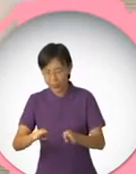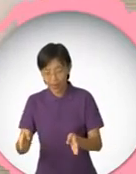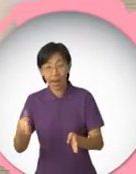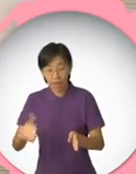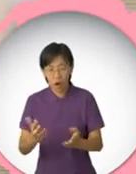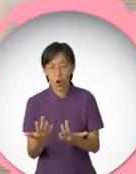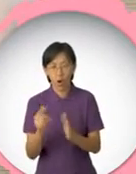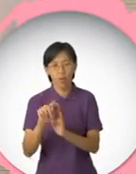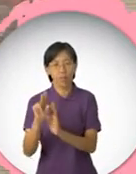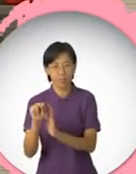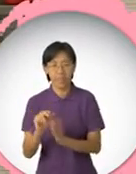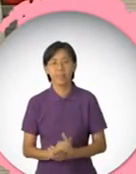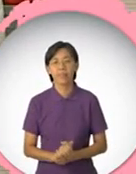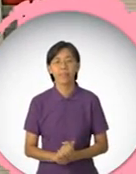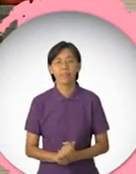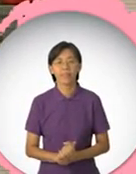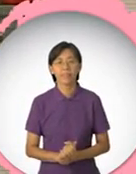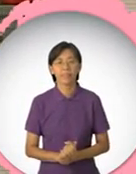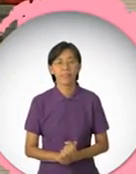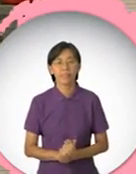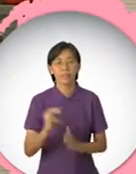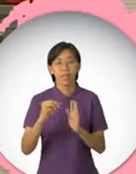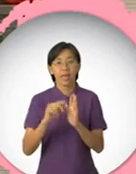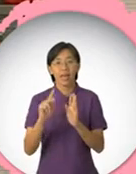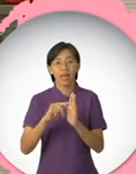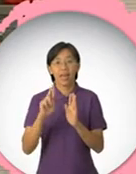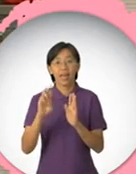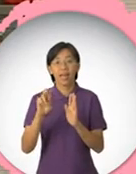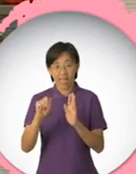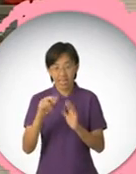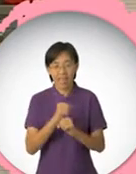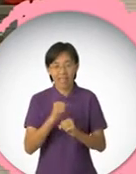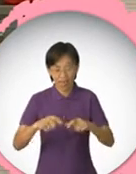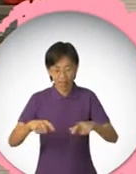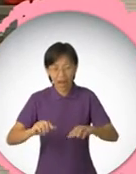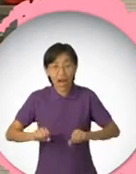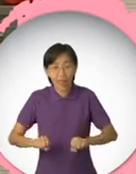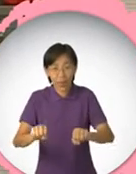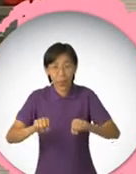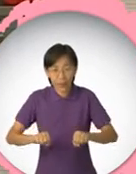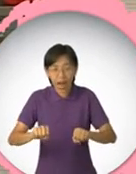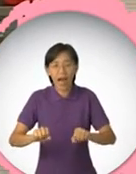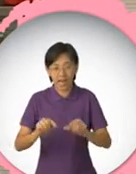อนี้เนี่ยเราจะรีดพลาสติกมาการีนนะให้เป็นแผ่นเพื่อที่เวลาเราห่อเนี่ยมันจะได้ห่อง่ายๆนะ